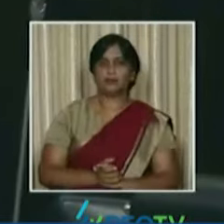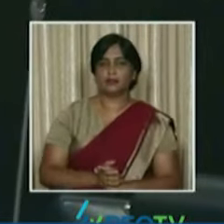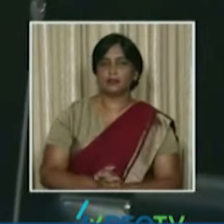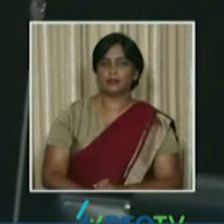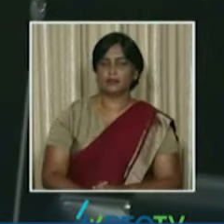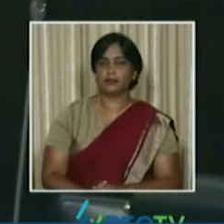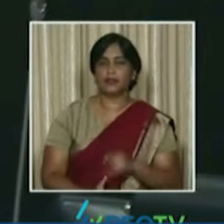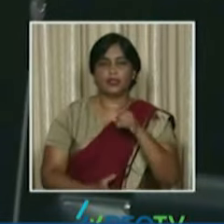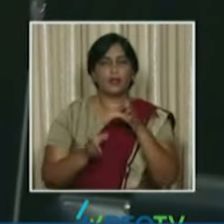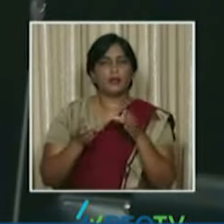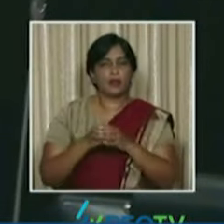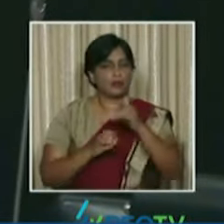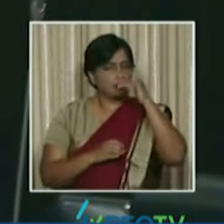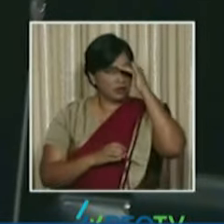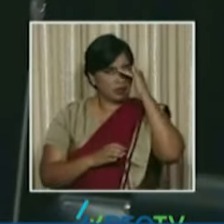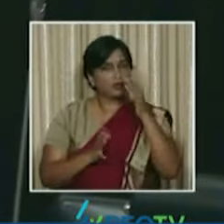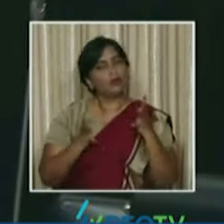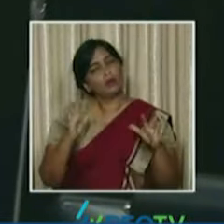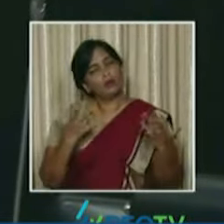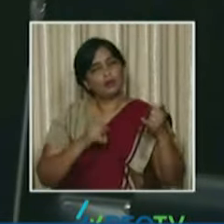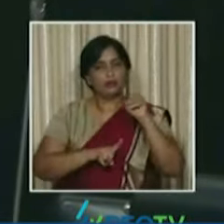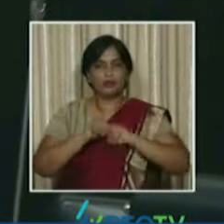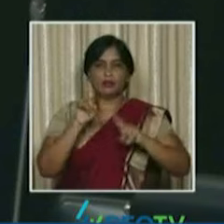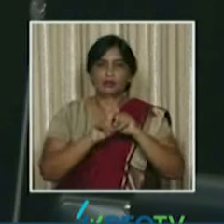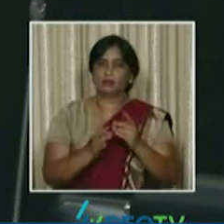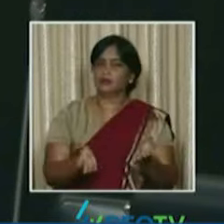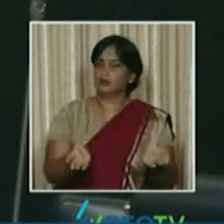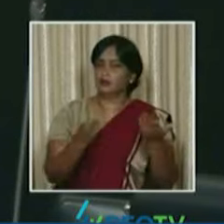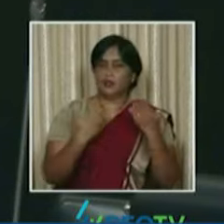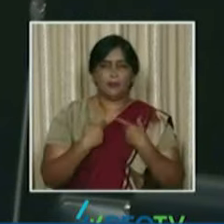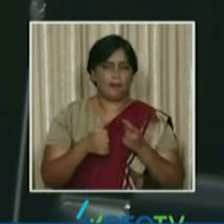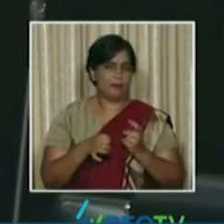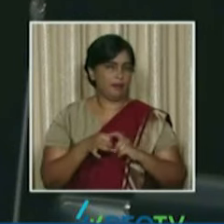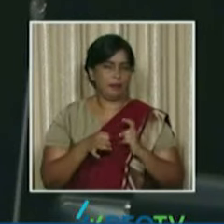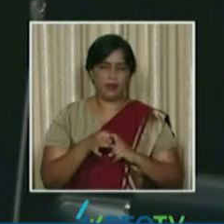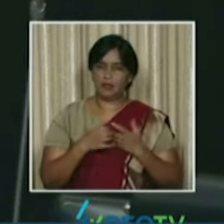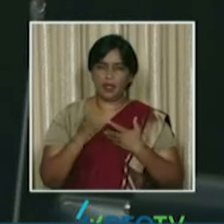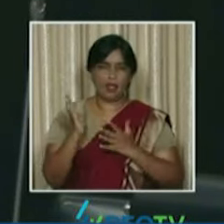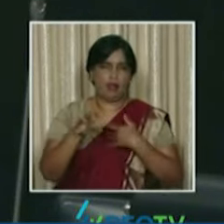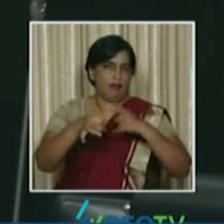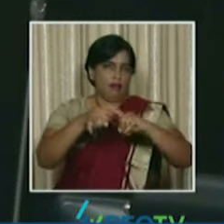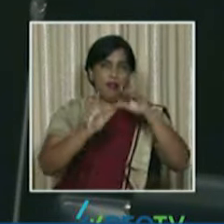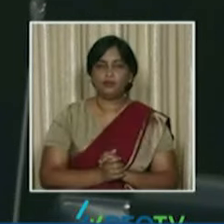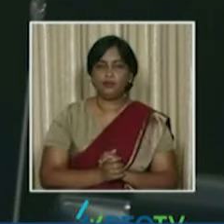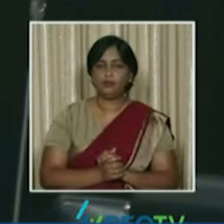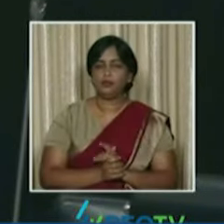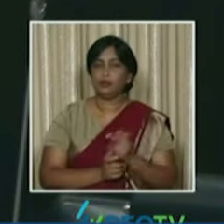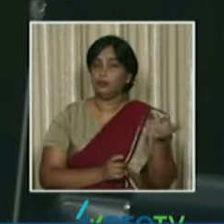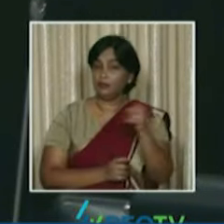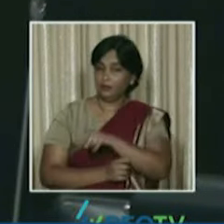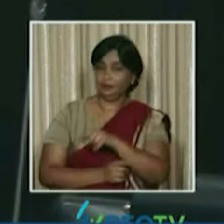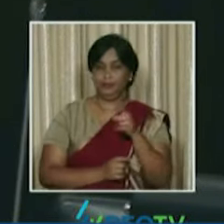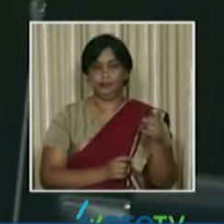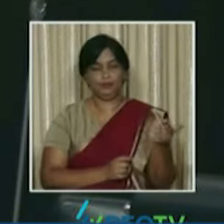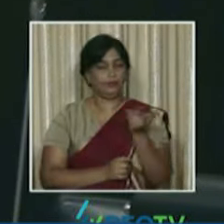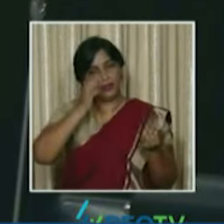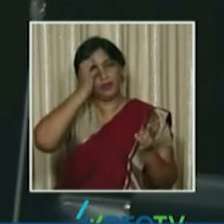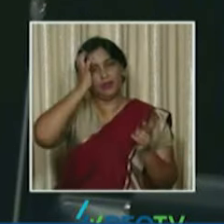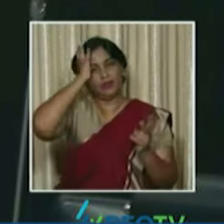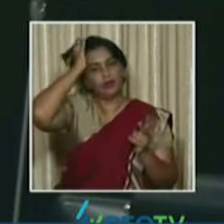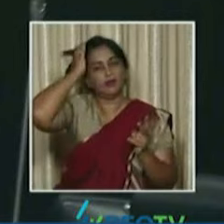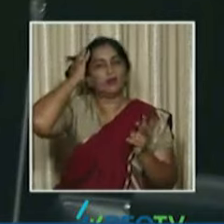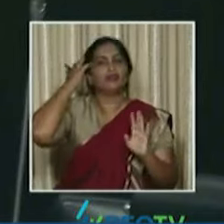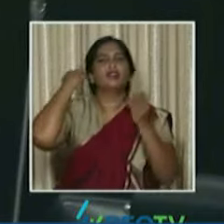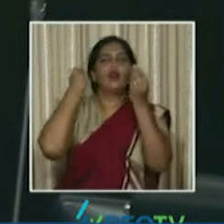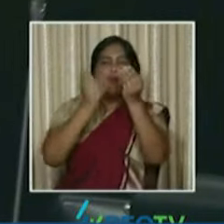ඔබතුමා පක්ෂනායකයොත් එක්ක ඕනම දෙයක් සාකච්ඡා කිරීම පිළිබඳව අපිට ප්‍රශ්න කරන්නයි තියන්නේ. ඔබතුමාගේ අයිතිය දෙපැත්තේම මන්ත්‍රීවරුන්ගේ